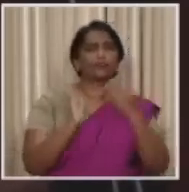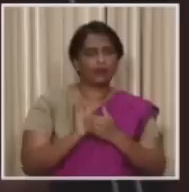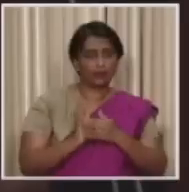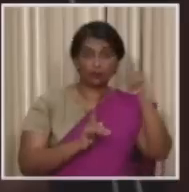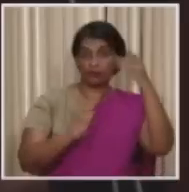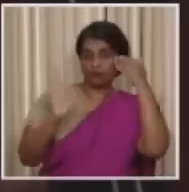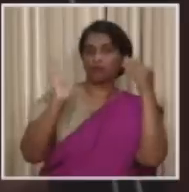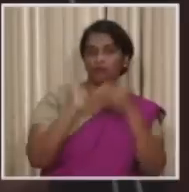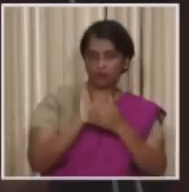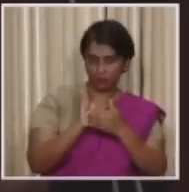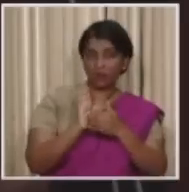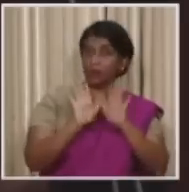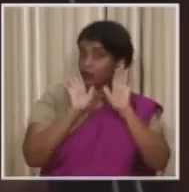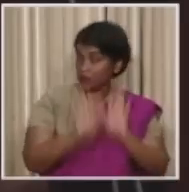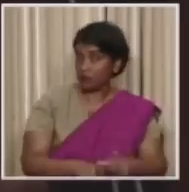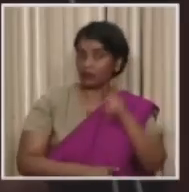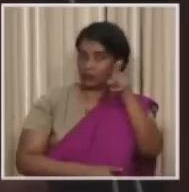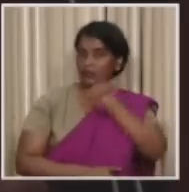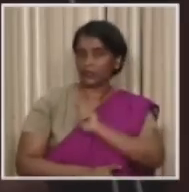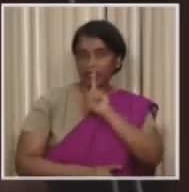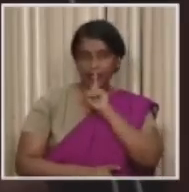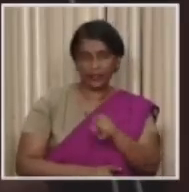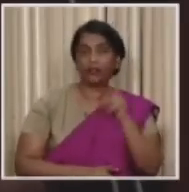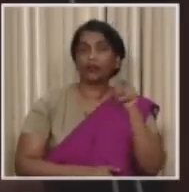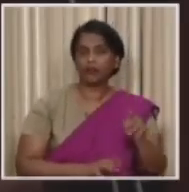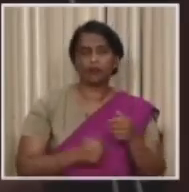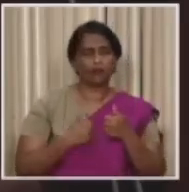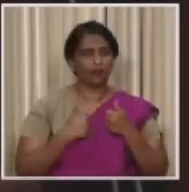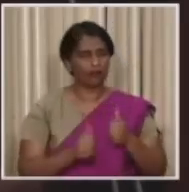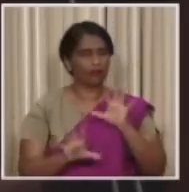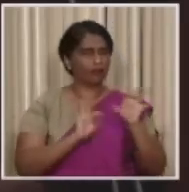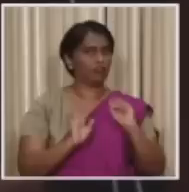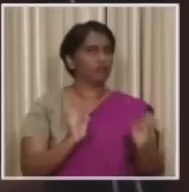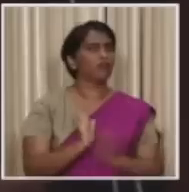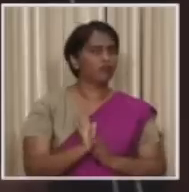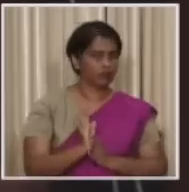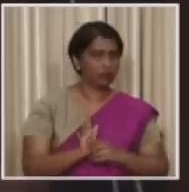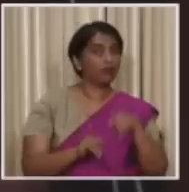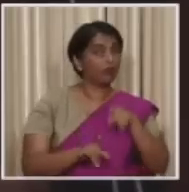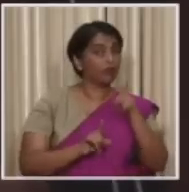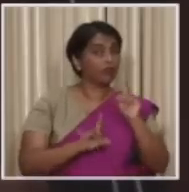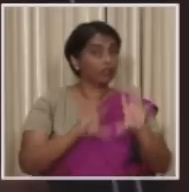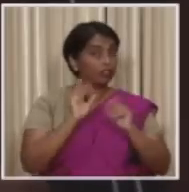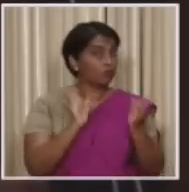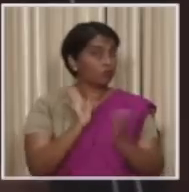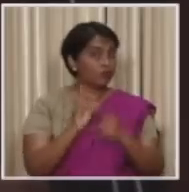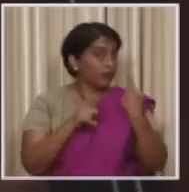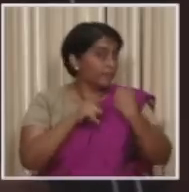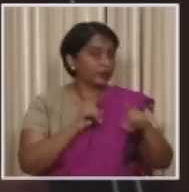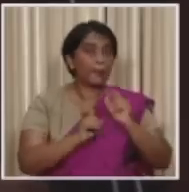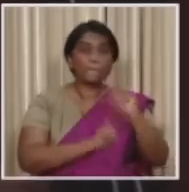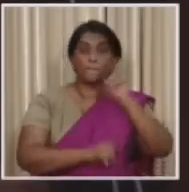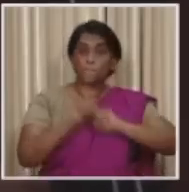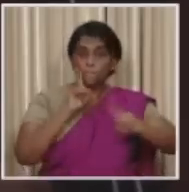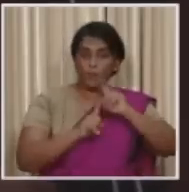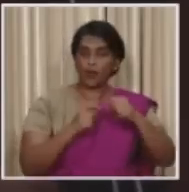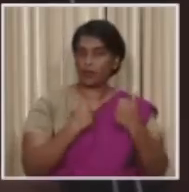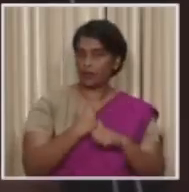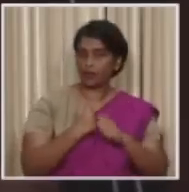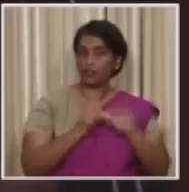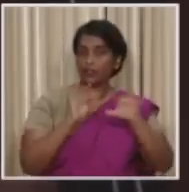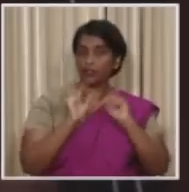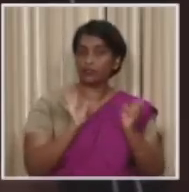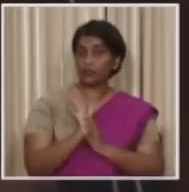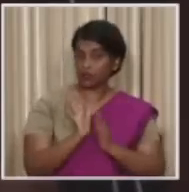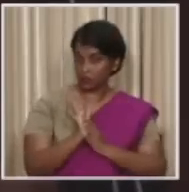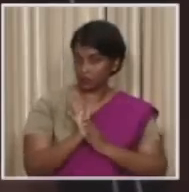magi au dani yomu karan ne. Apa butu magi ilan ne, mei ka sadar na tehering kari sababak kin nona, mei tehering kari sababi terak ne be. Mei parlimen tu hadra tehering kari sababala